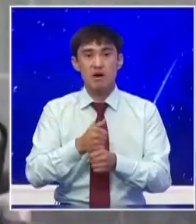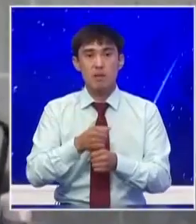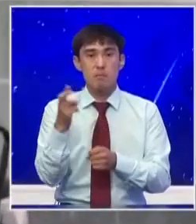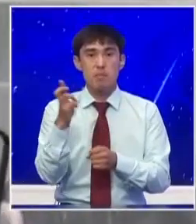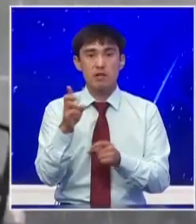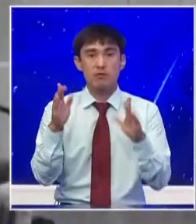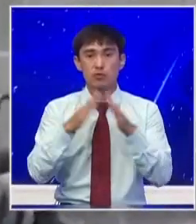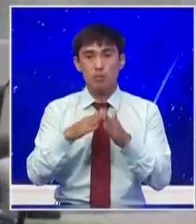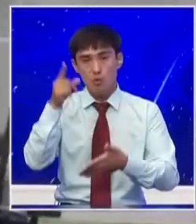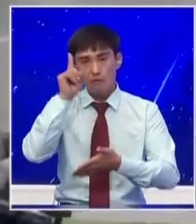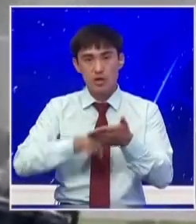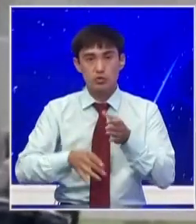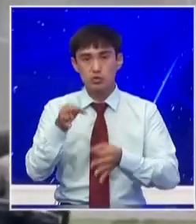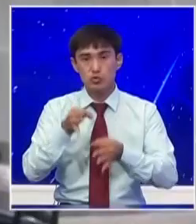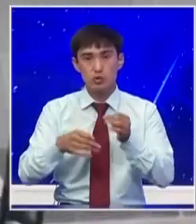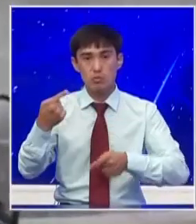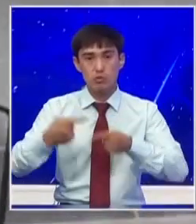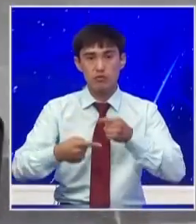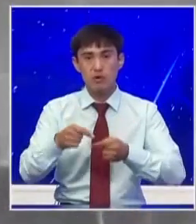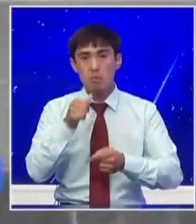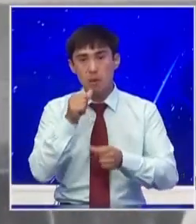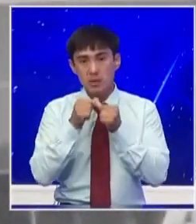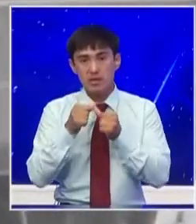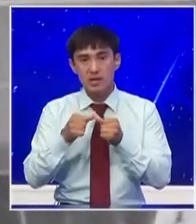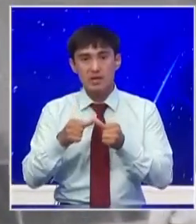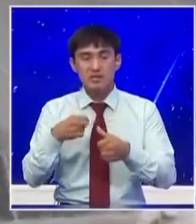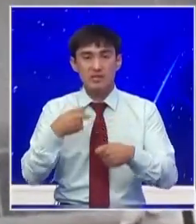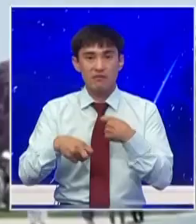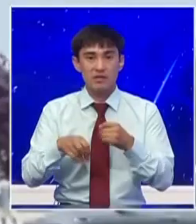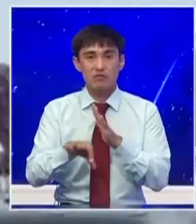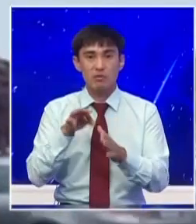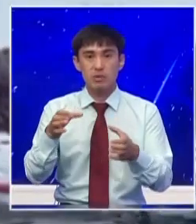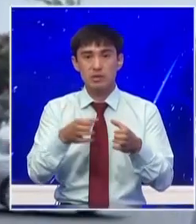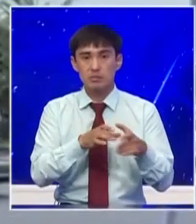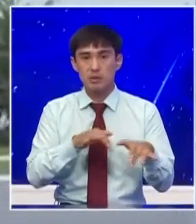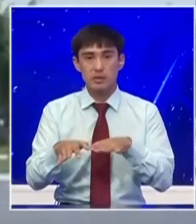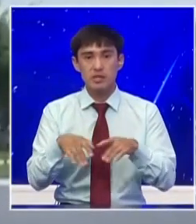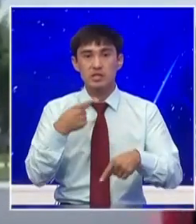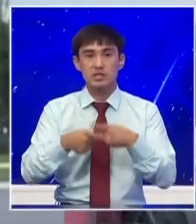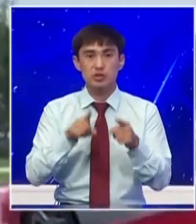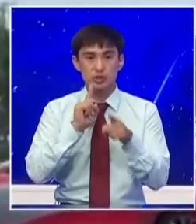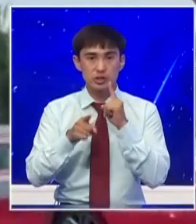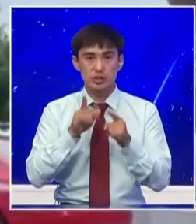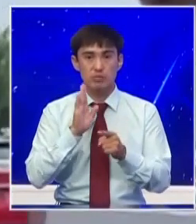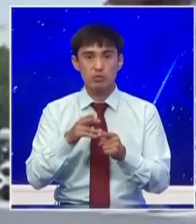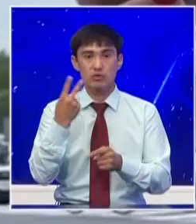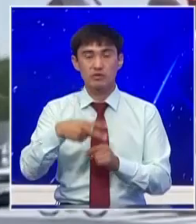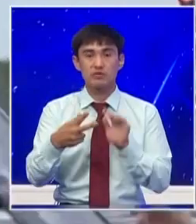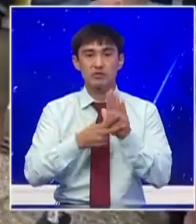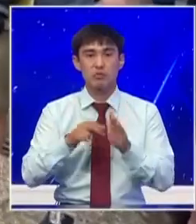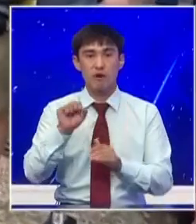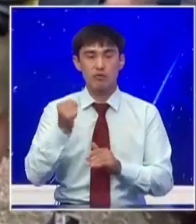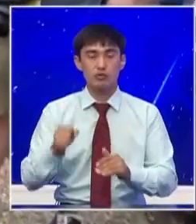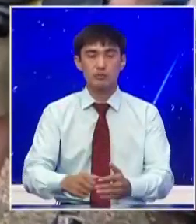дома уверен, что судебные дела против него – попытка сорвать его предвыборную кампанию. Следующее заседание состоится